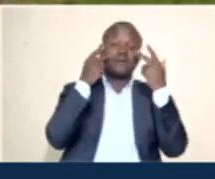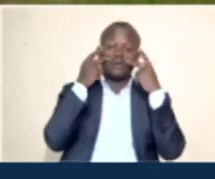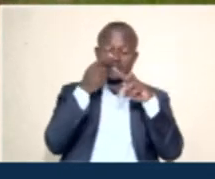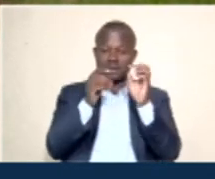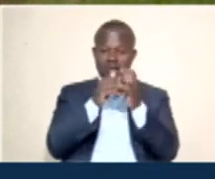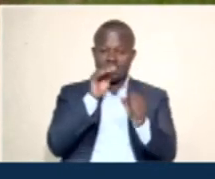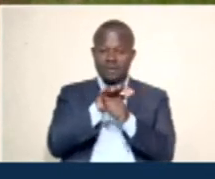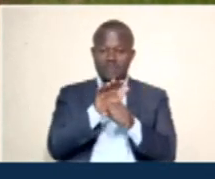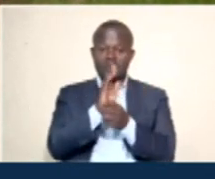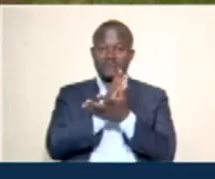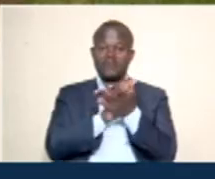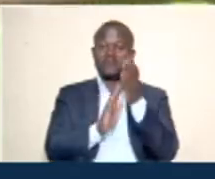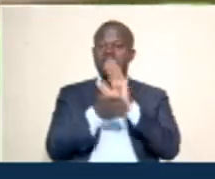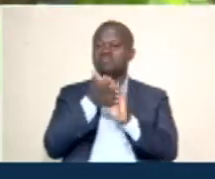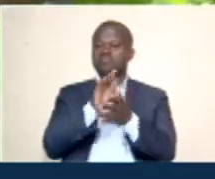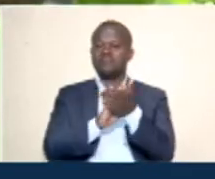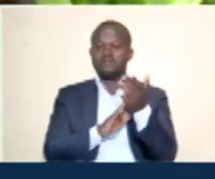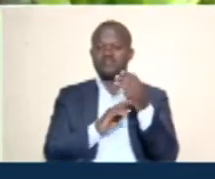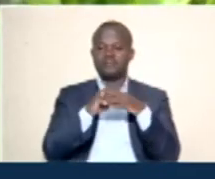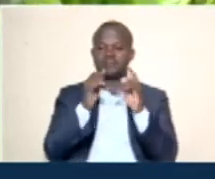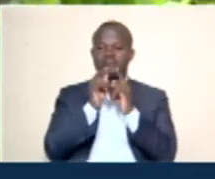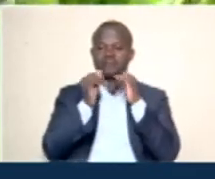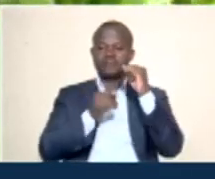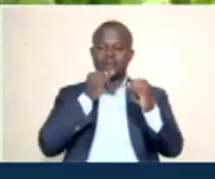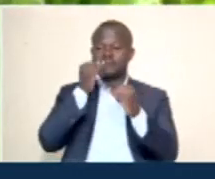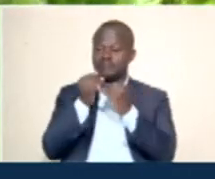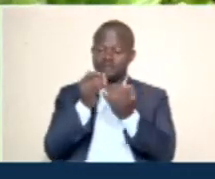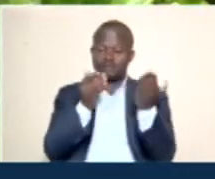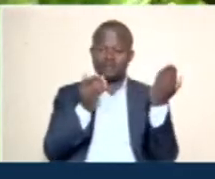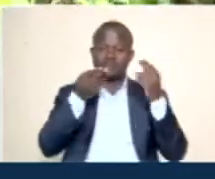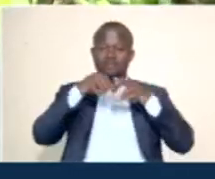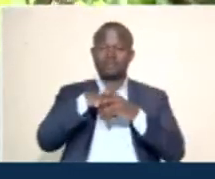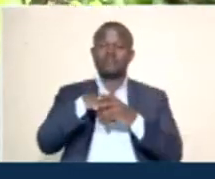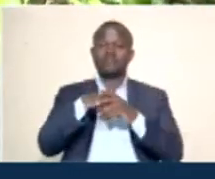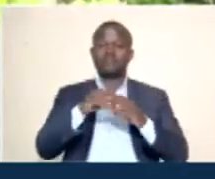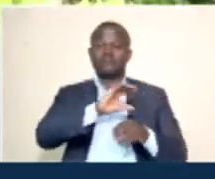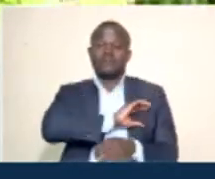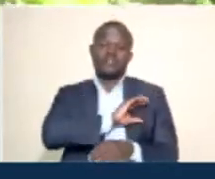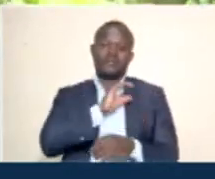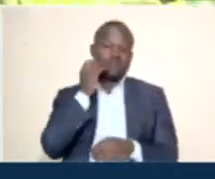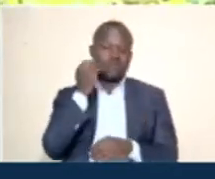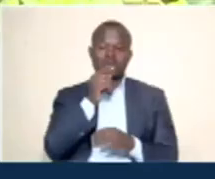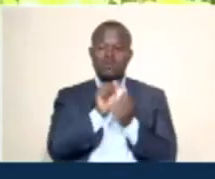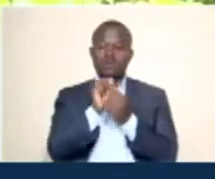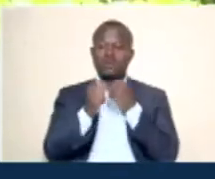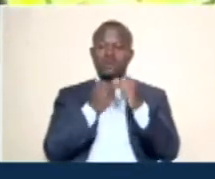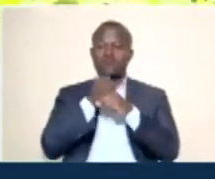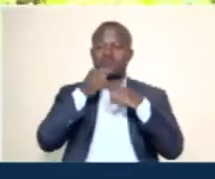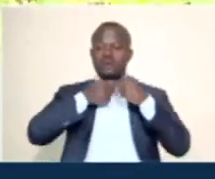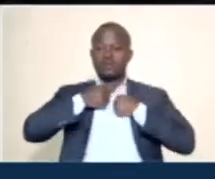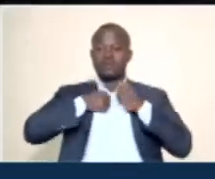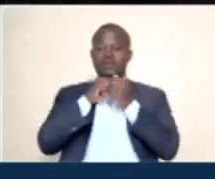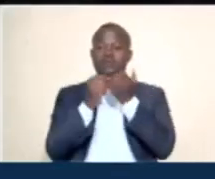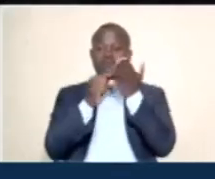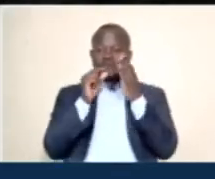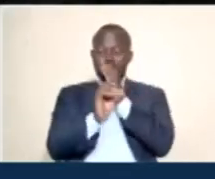ariko cyane bimwe byagiye bicika. Mu nama mpuzamahanga ku rusobe rw’ibinyabuzima yabereye Montreal muri Canada mu Kuboza uyu mwaka, u Rwanda na Uganda byaje ku isonga